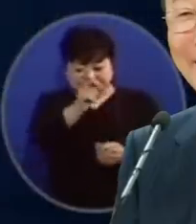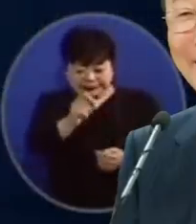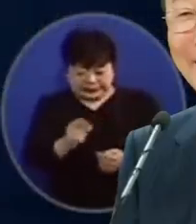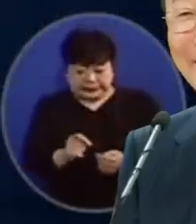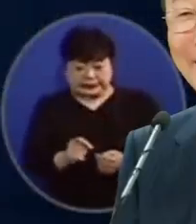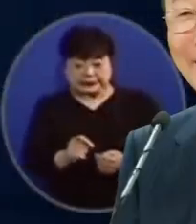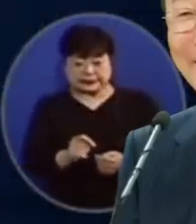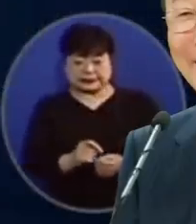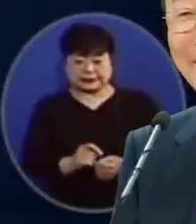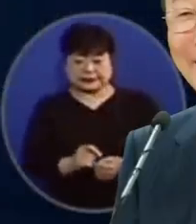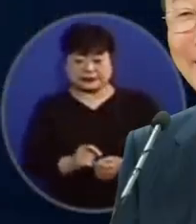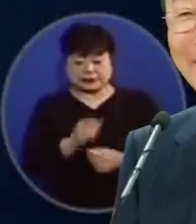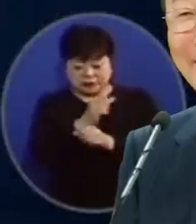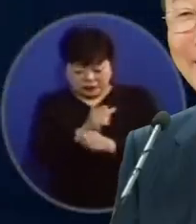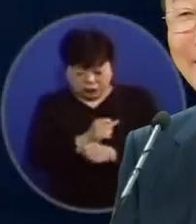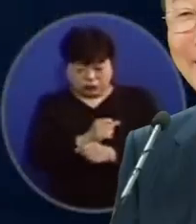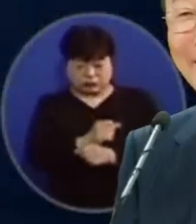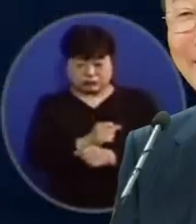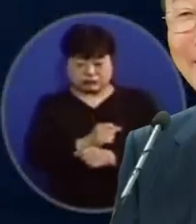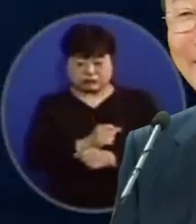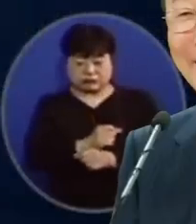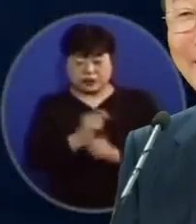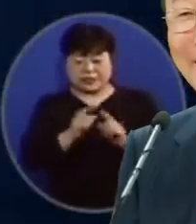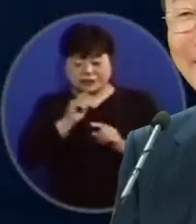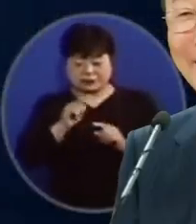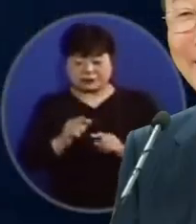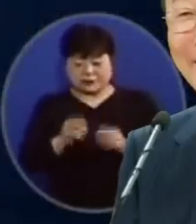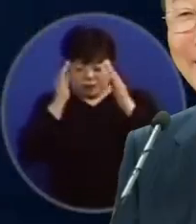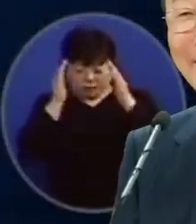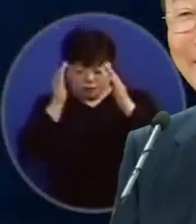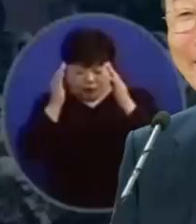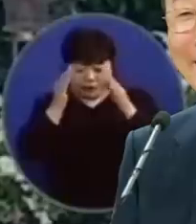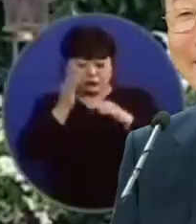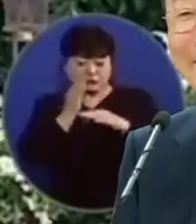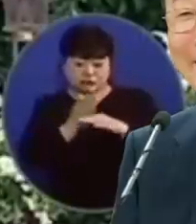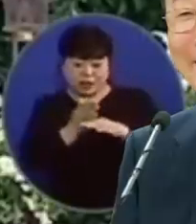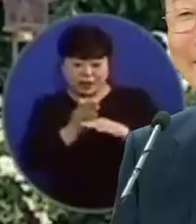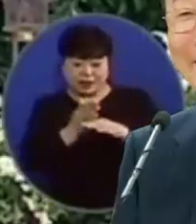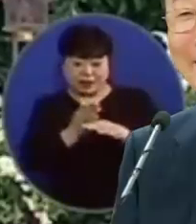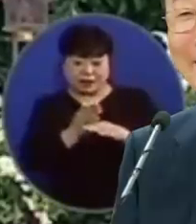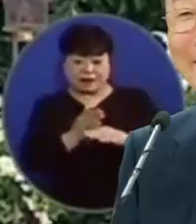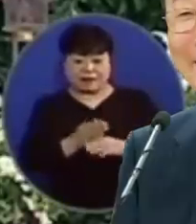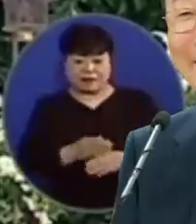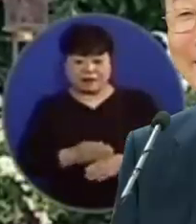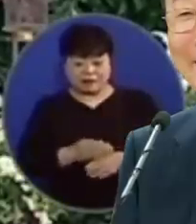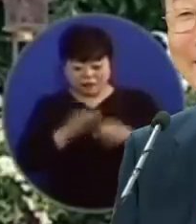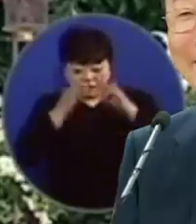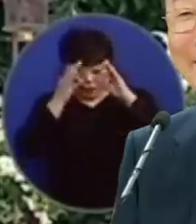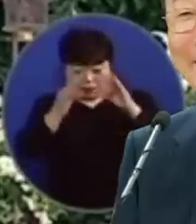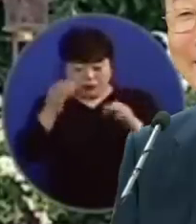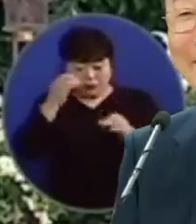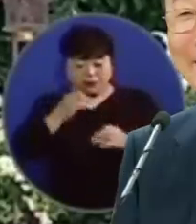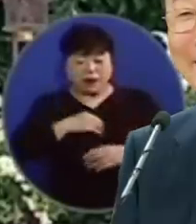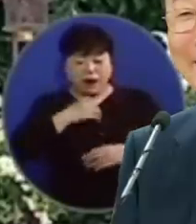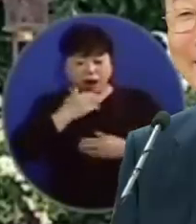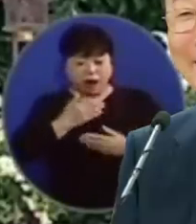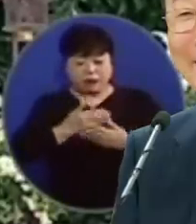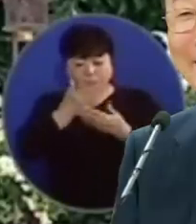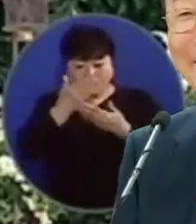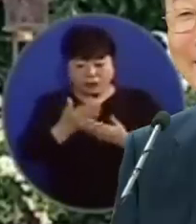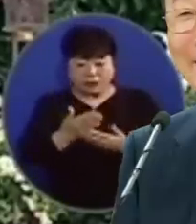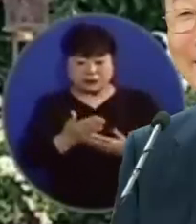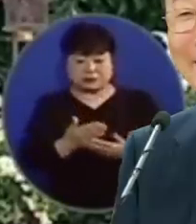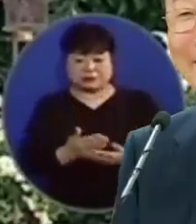부정하는 책을 적으려고 성경을 공부했습니다. 그러나 성경을 공부하다가 성령님의 감화를 받아서